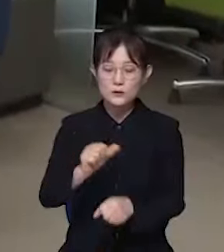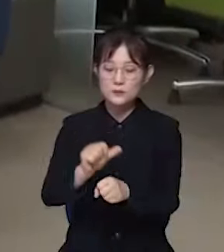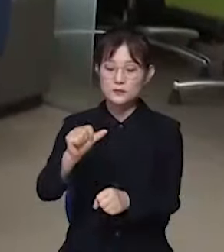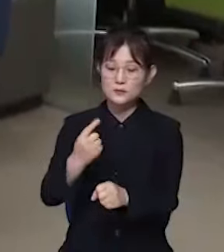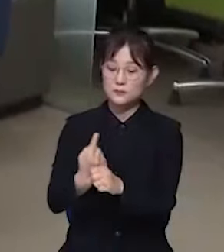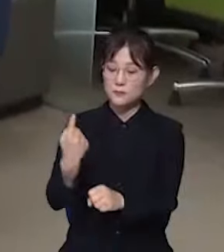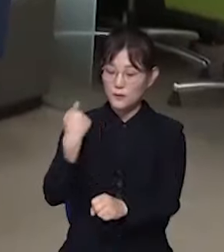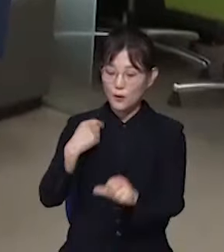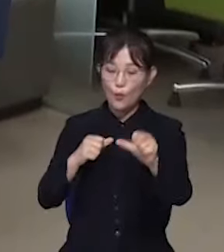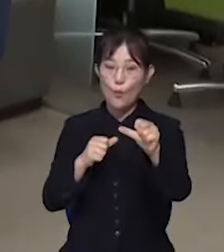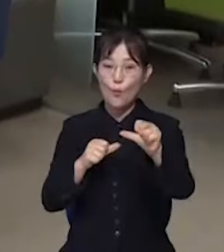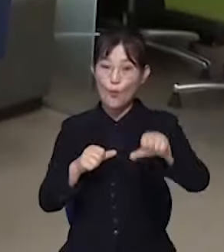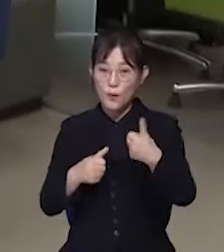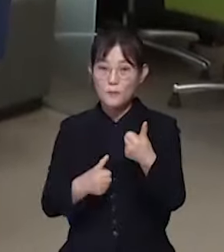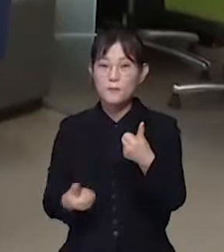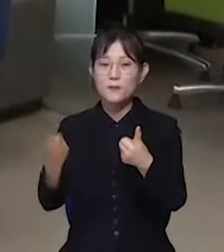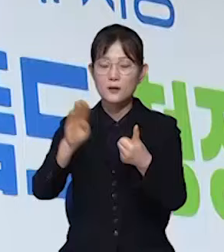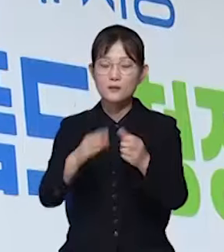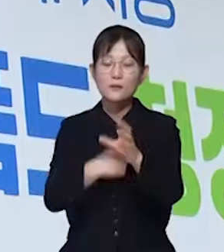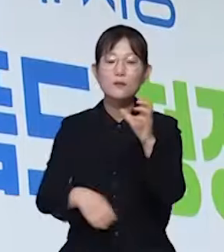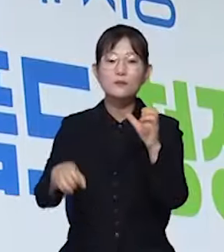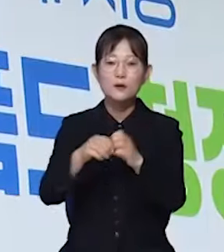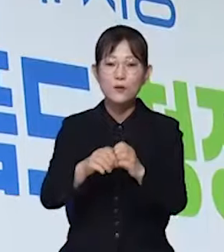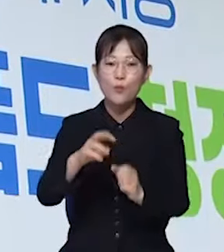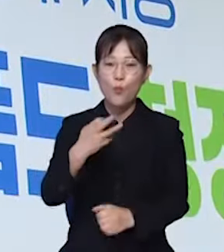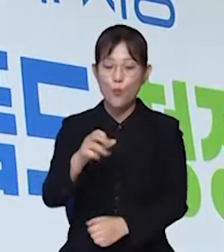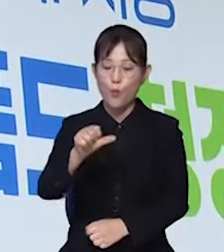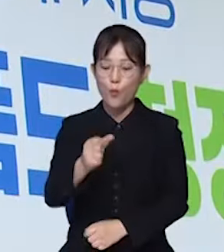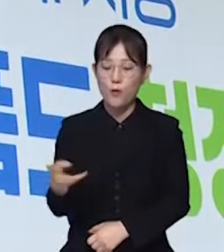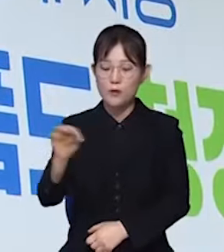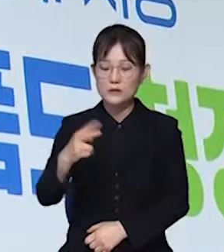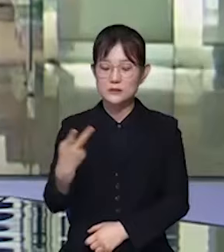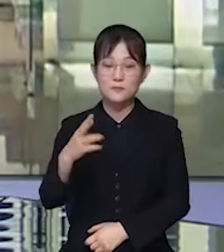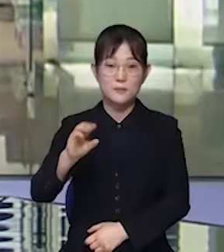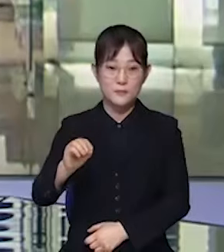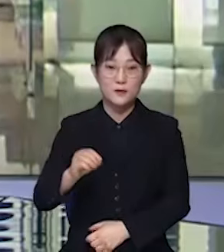원 늘어난 5억 2,800만 원이었습니다.